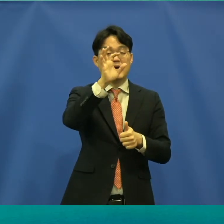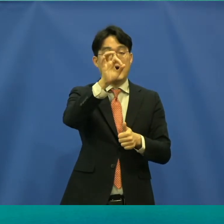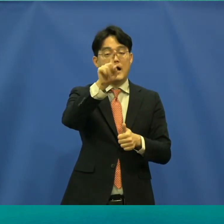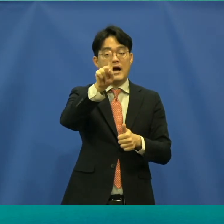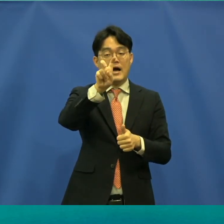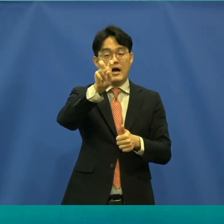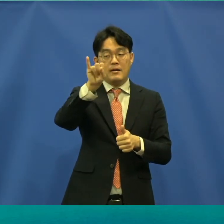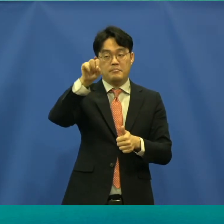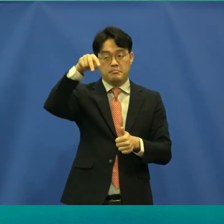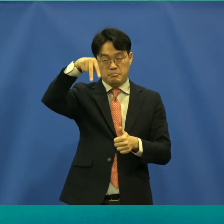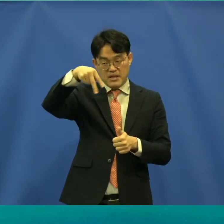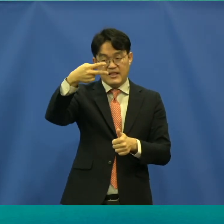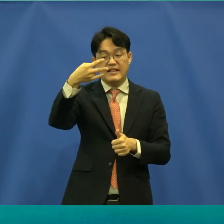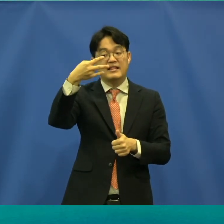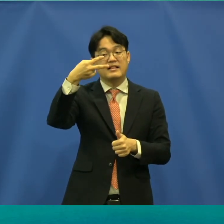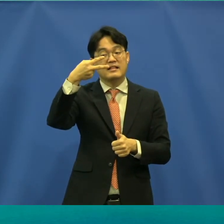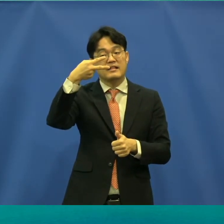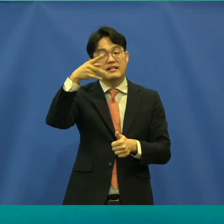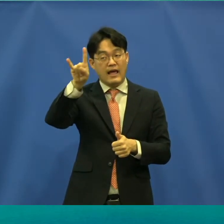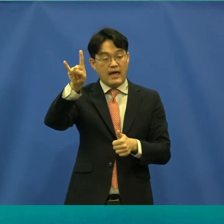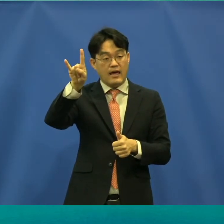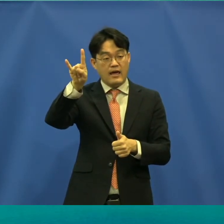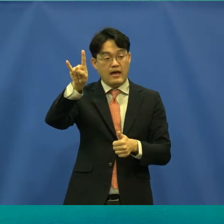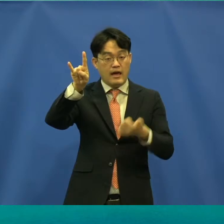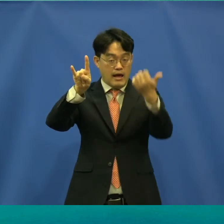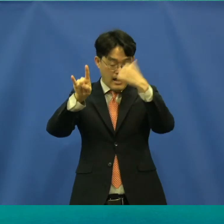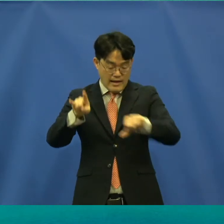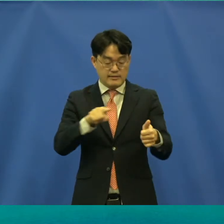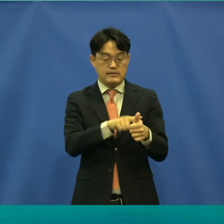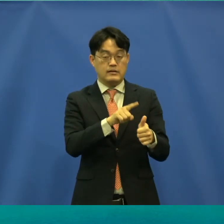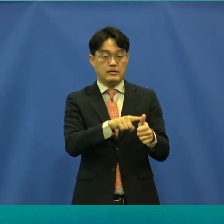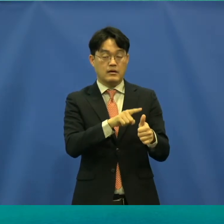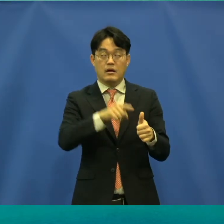요나에게 하나님의 말씀이 임했다는 데 여기에 의미가 있는 거예요.